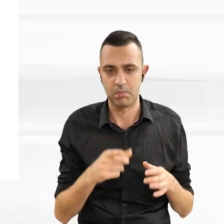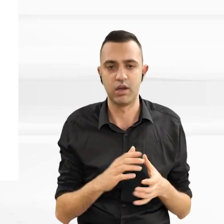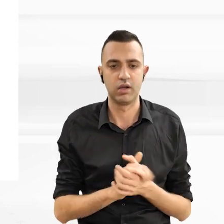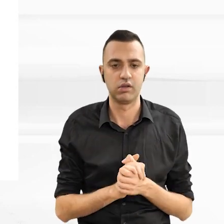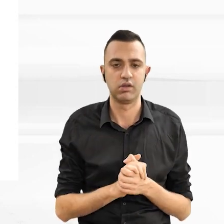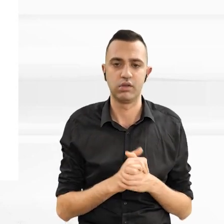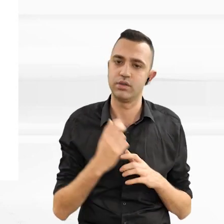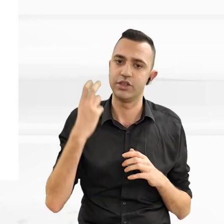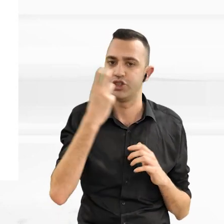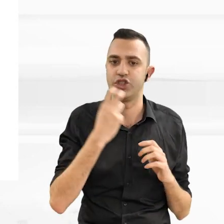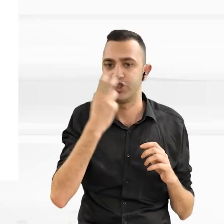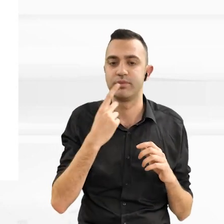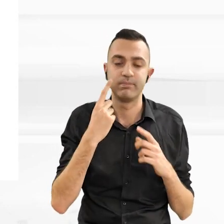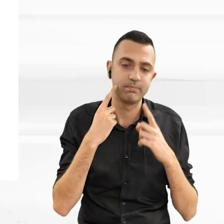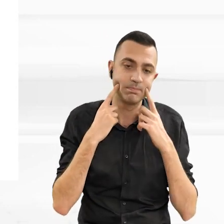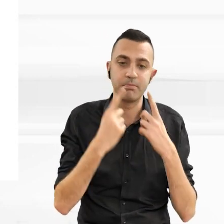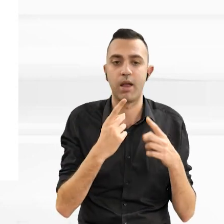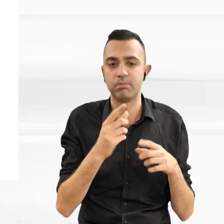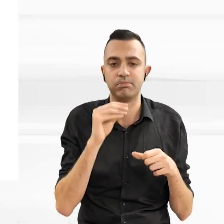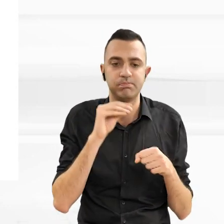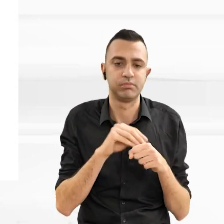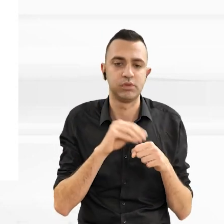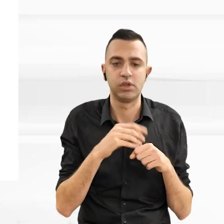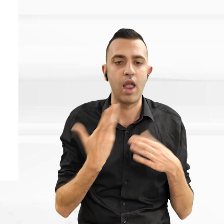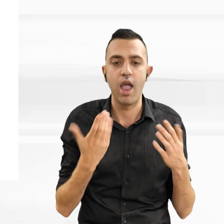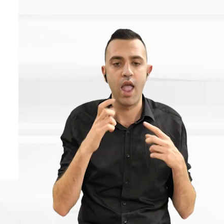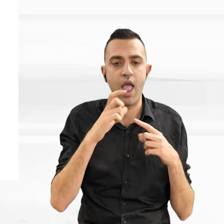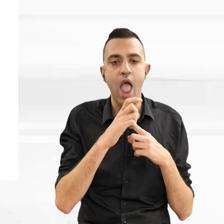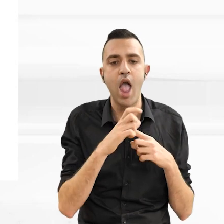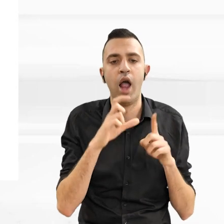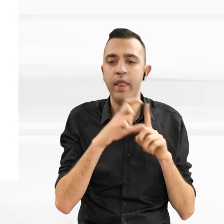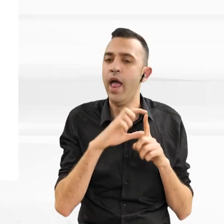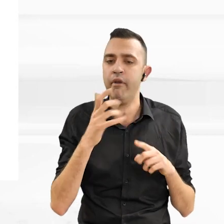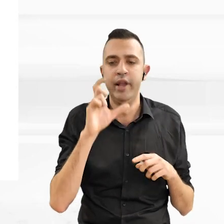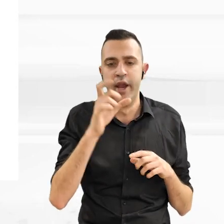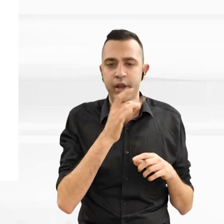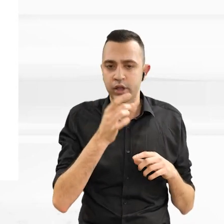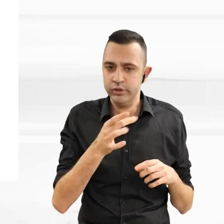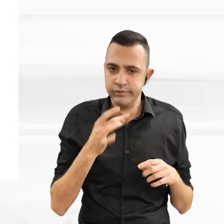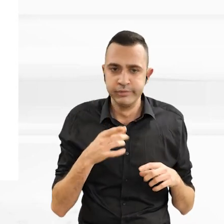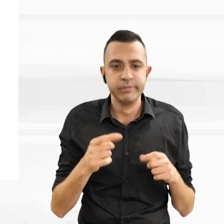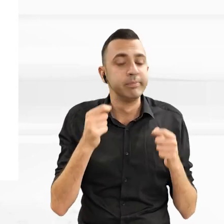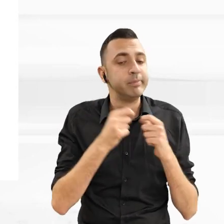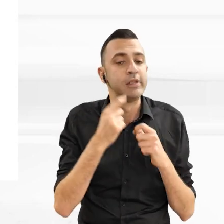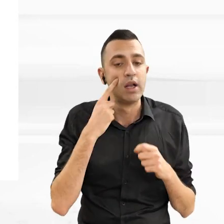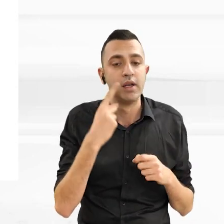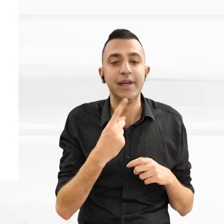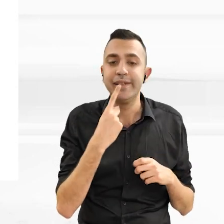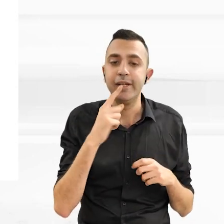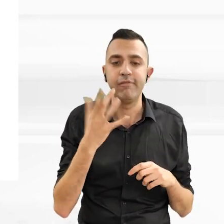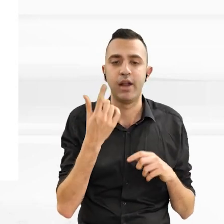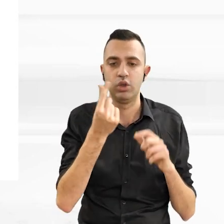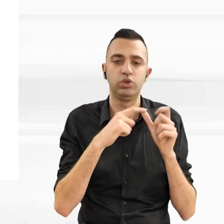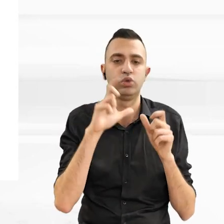şiirlerimizi biçim bakımından baktığımız zaman Ee d&j seçeneklerini ekleyebiliriz veya bakalım dil ve